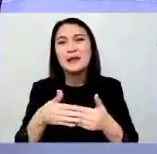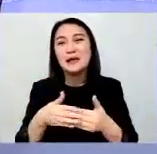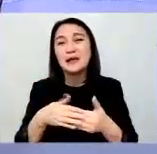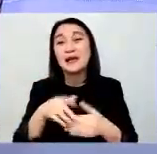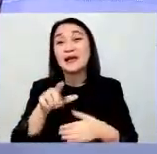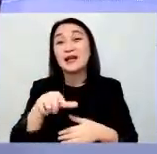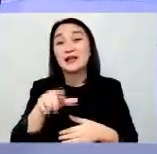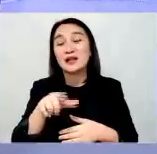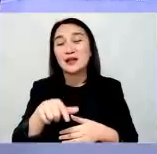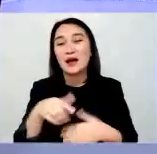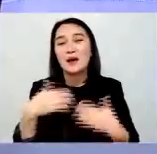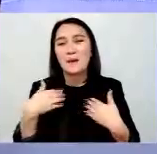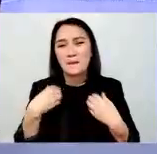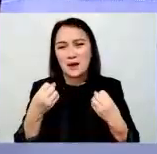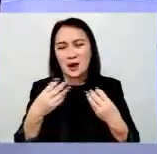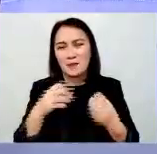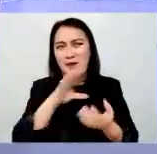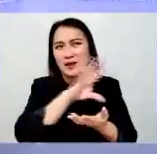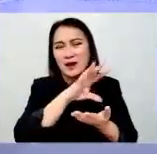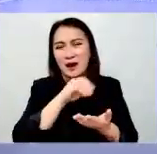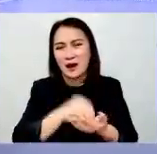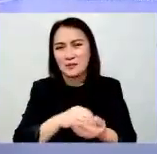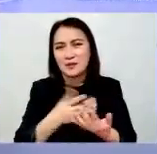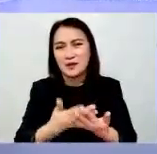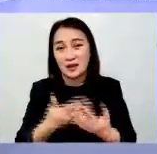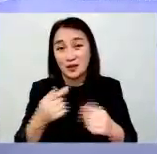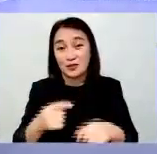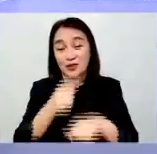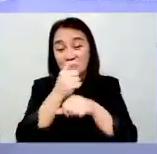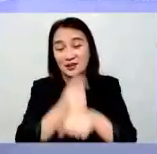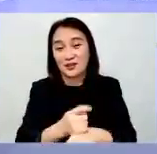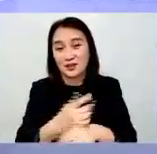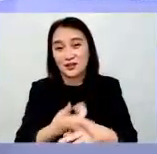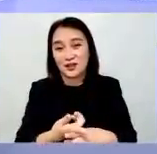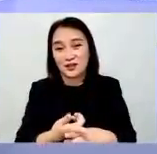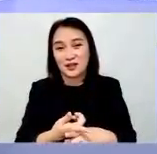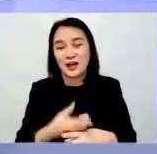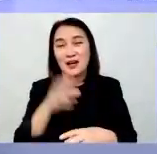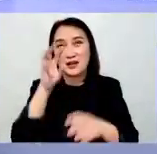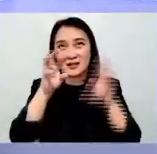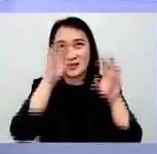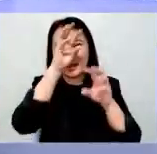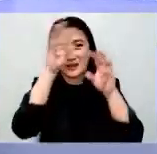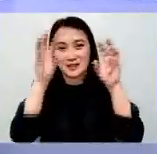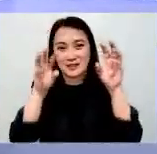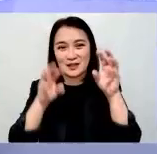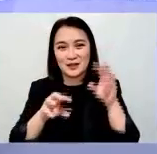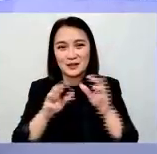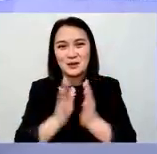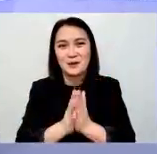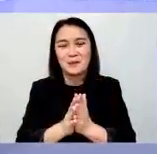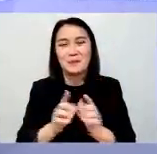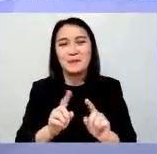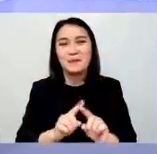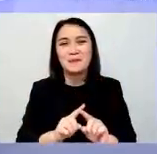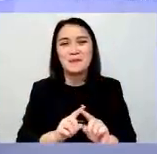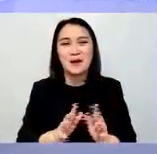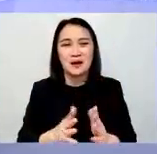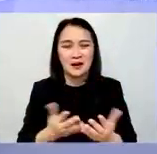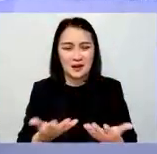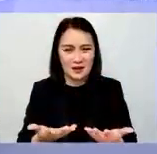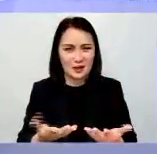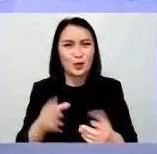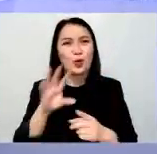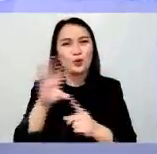kay Greiner hanggang sa naging tradisyon na ang paggamit ng glass bubbles bilang mga palamuting pampasko. Ang kulturang